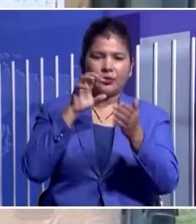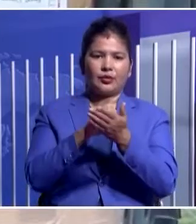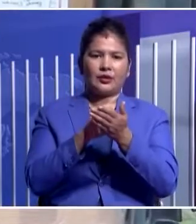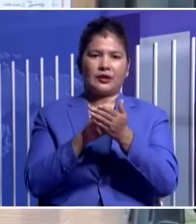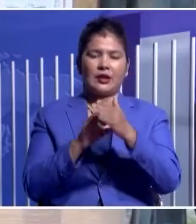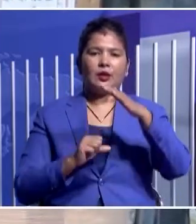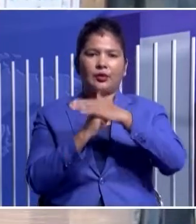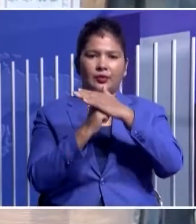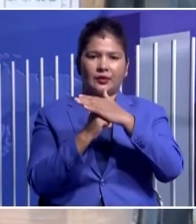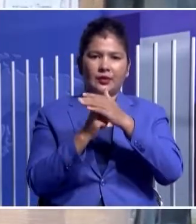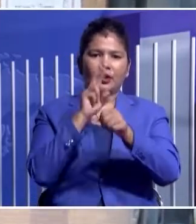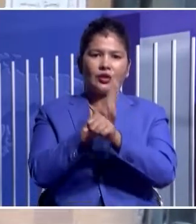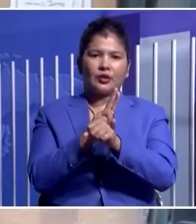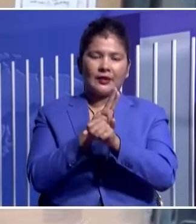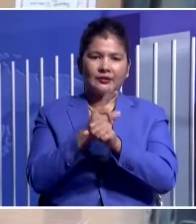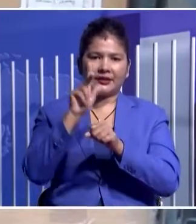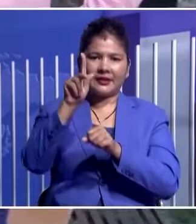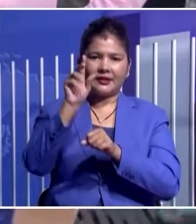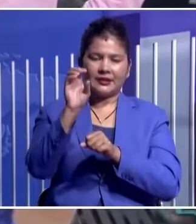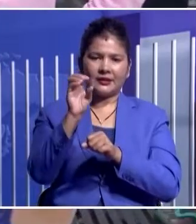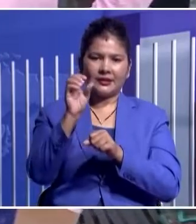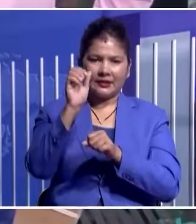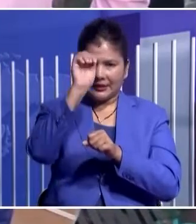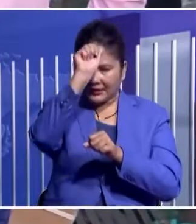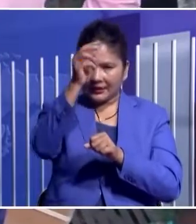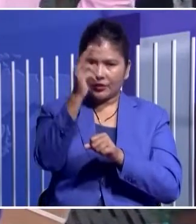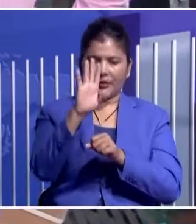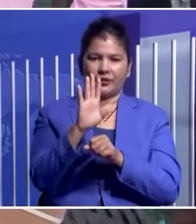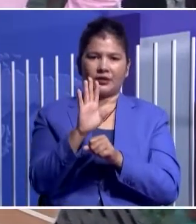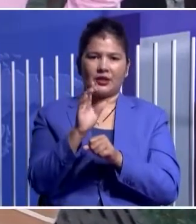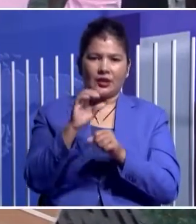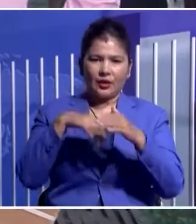प्रमुख ठगबहादुर केसीले जानकारी दिनुभयो। प्रहरीले उनीहरूलाई